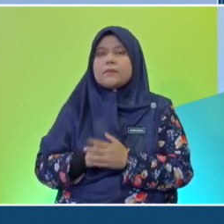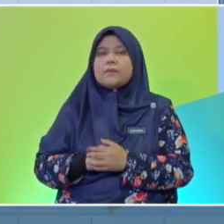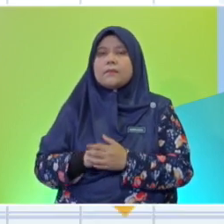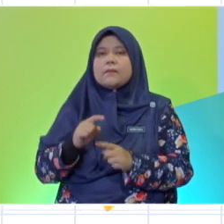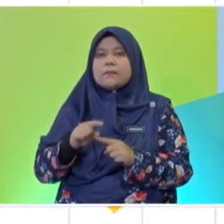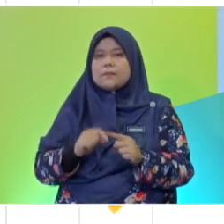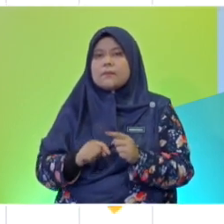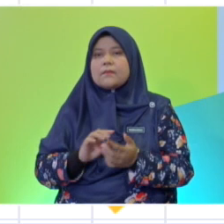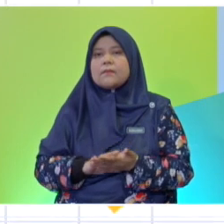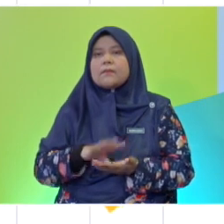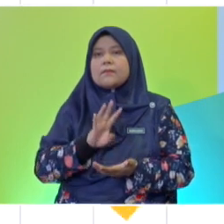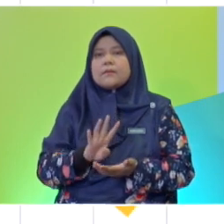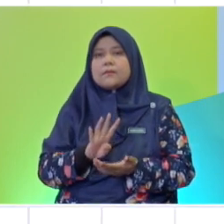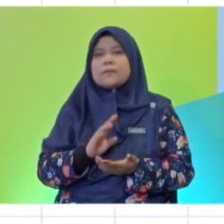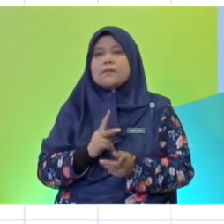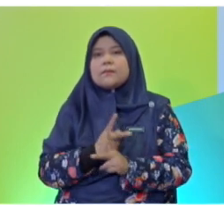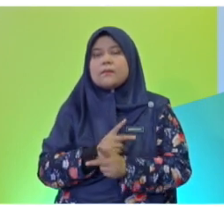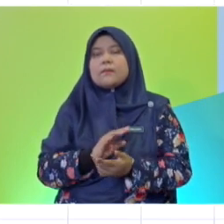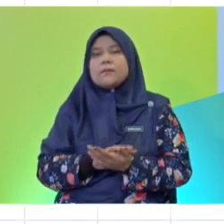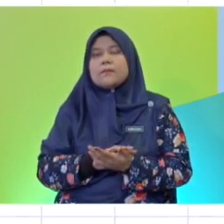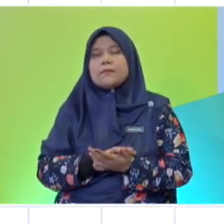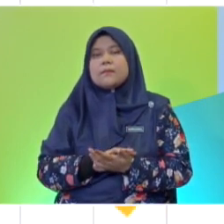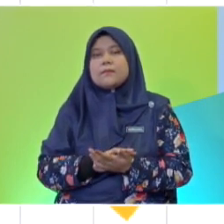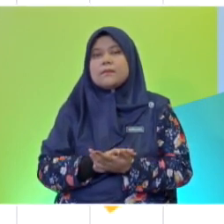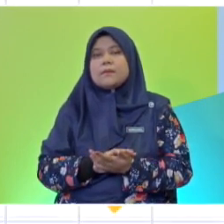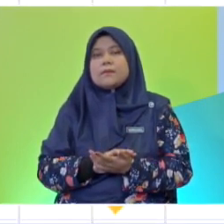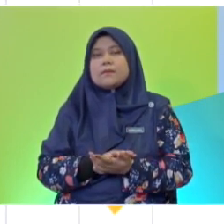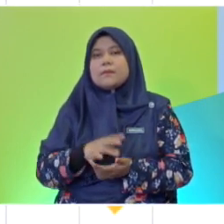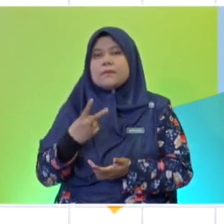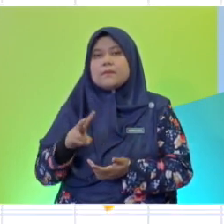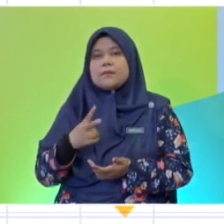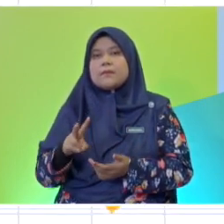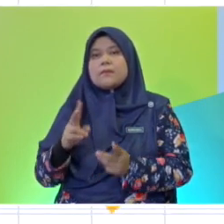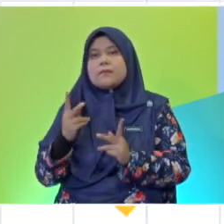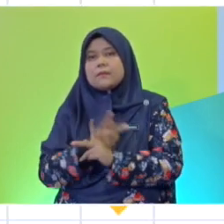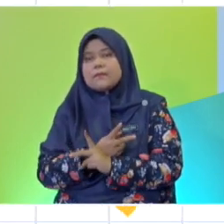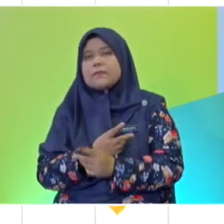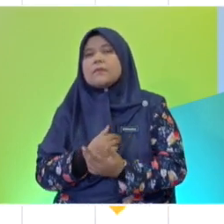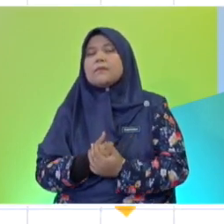bagi empat darah memompa jawabannya adalah 12 *